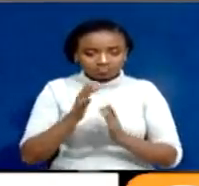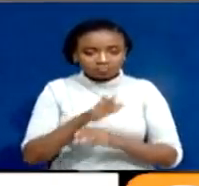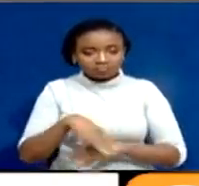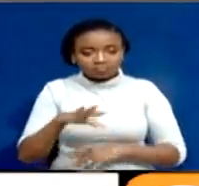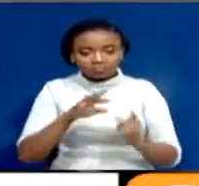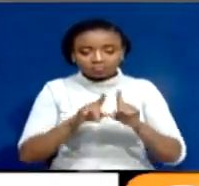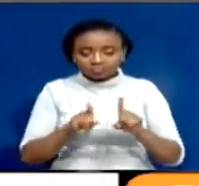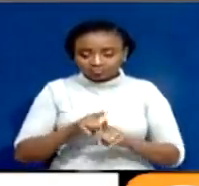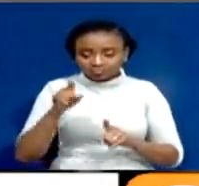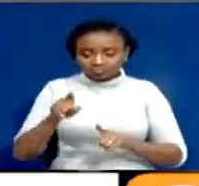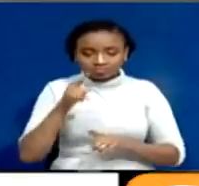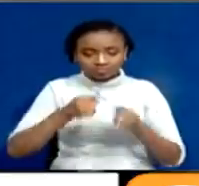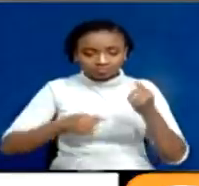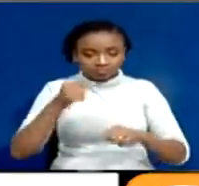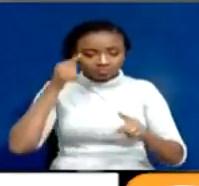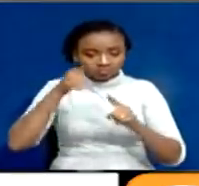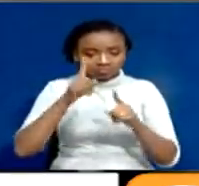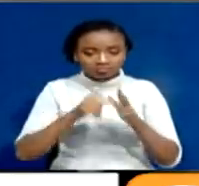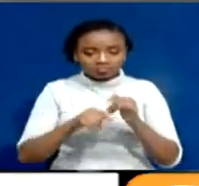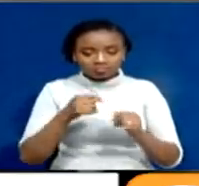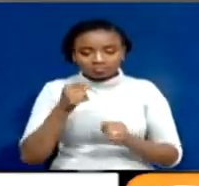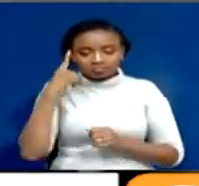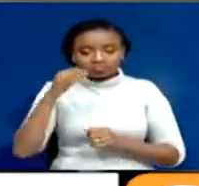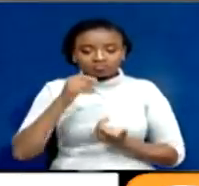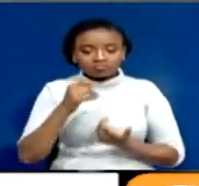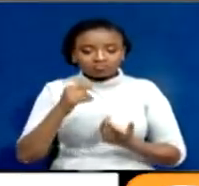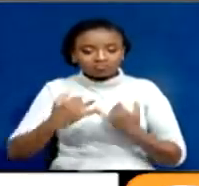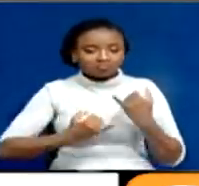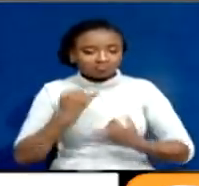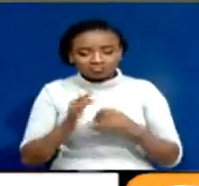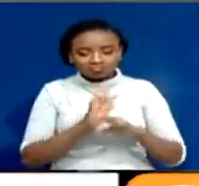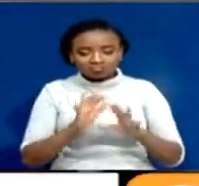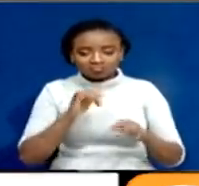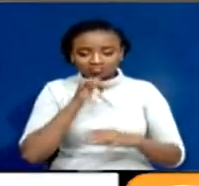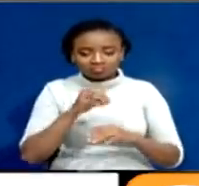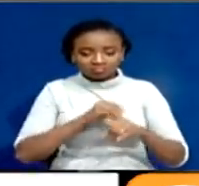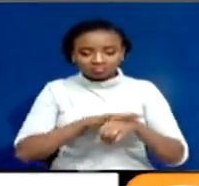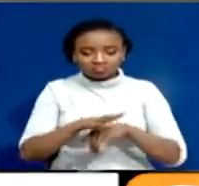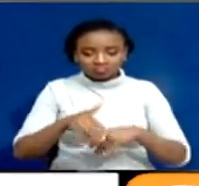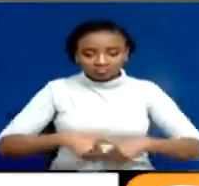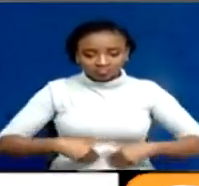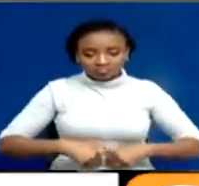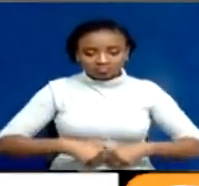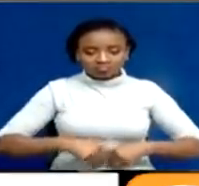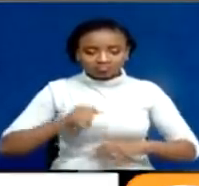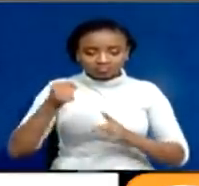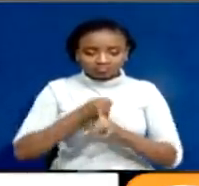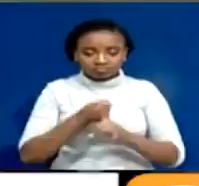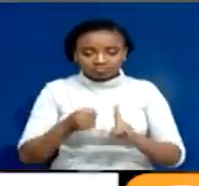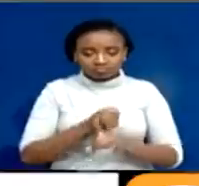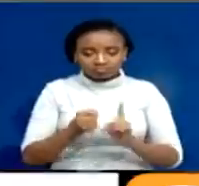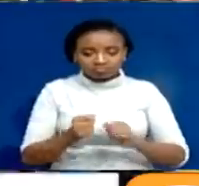mashindano yanafaa kuwa ya sera wala sio kupimana nguvu kwa kuwachochea vijana kuzua ghasia. Moses Ngugi